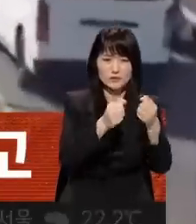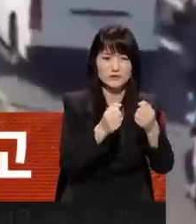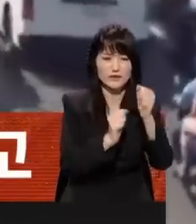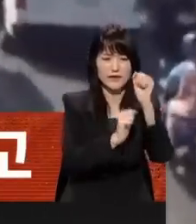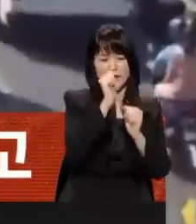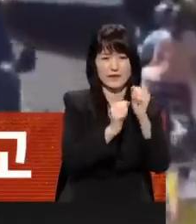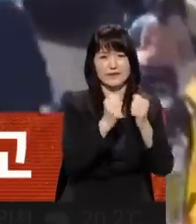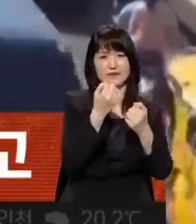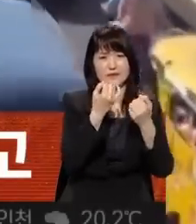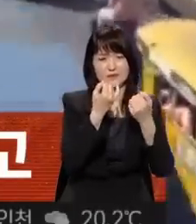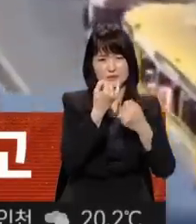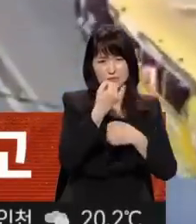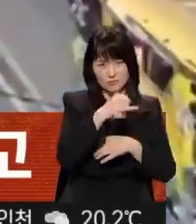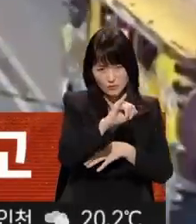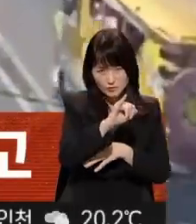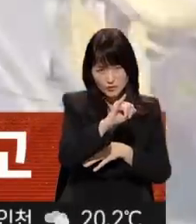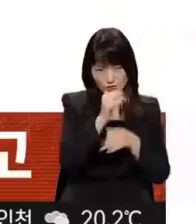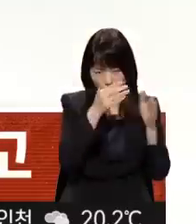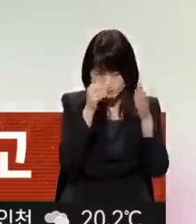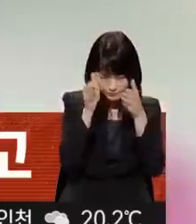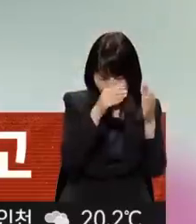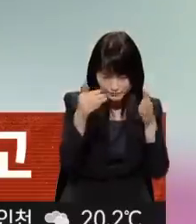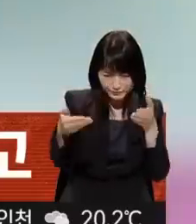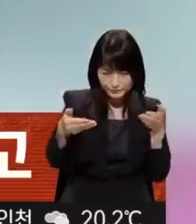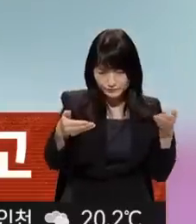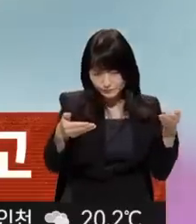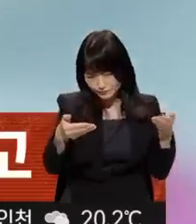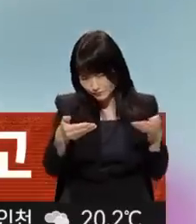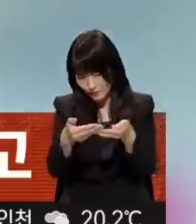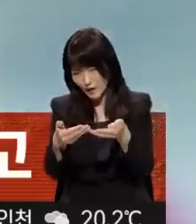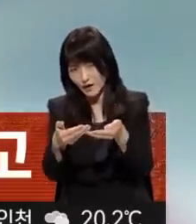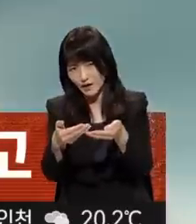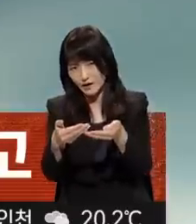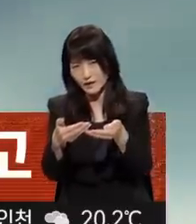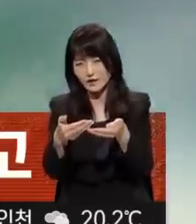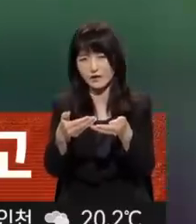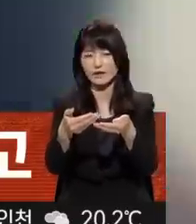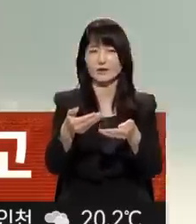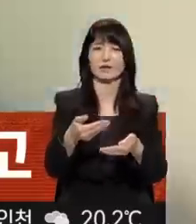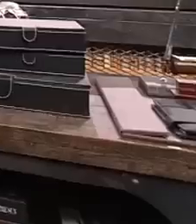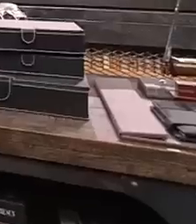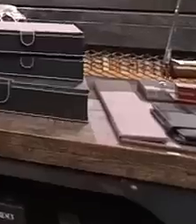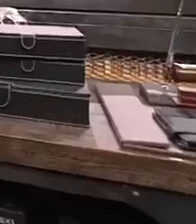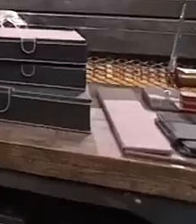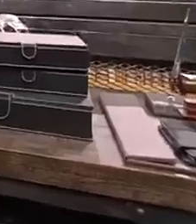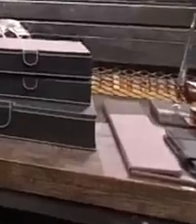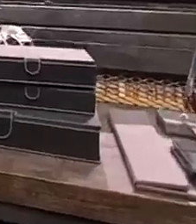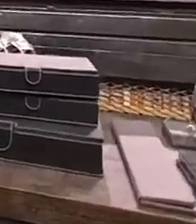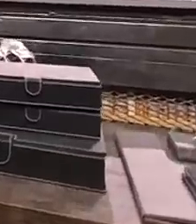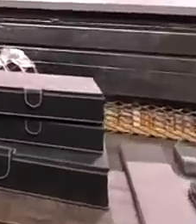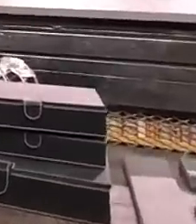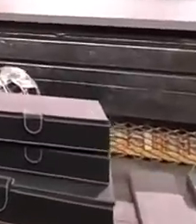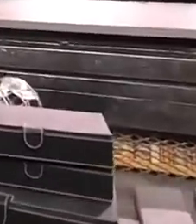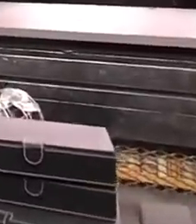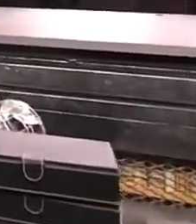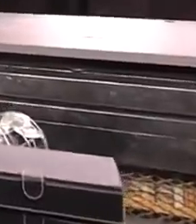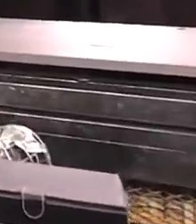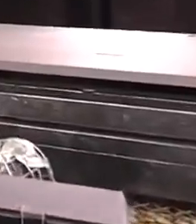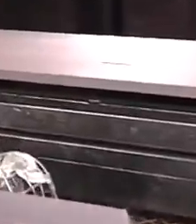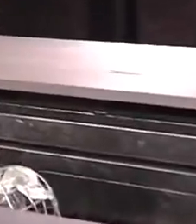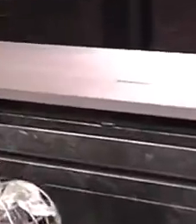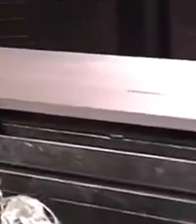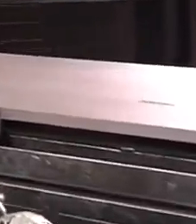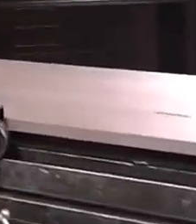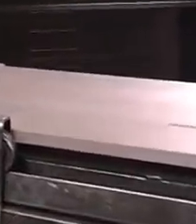나서 방향을 잃고 화물선의 앞머리를 그대로 들이받아 버렸다고 합니다. 그렇군요. 이 사건의 진실을 추적하고